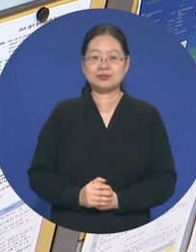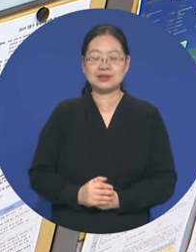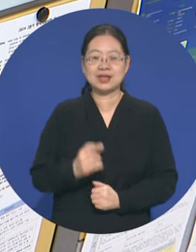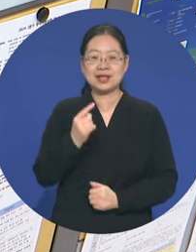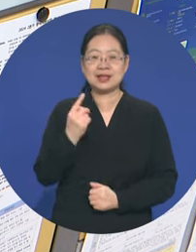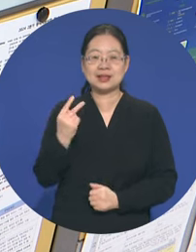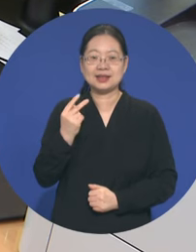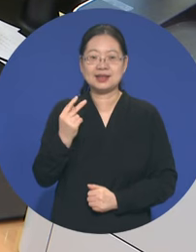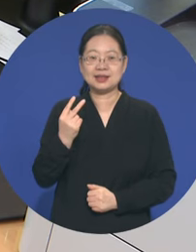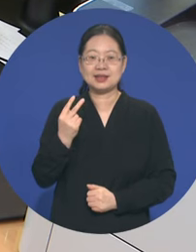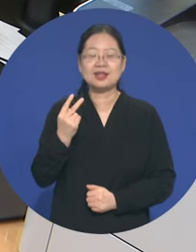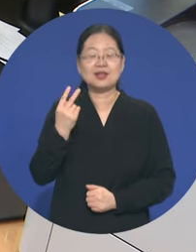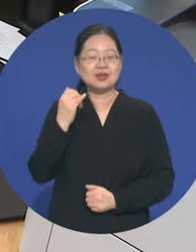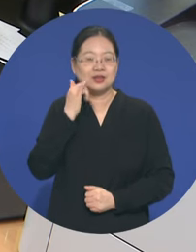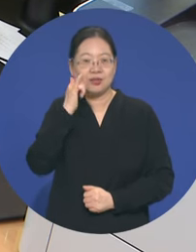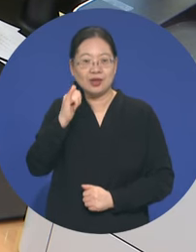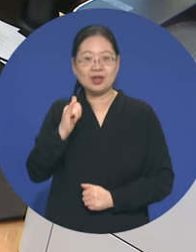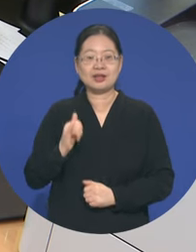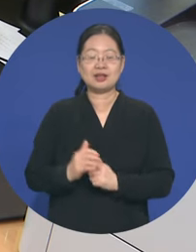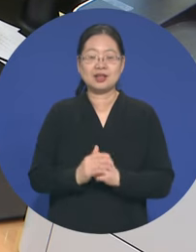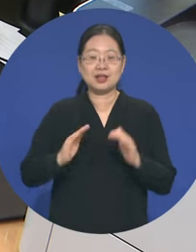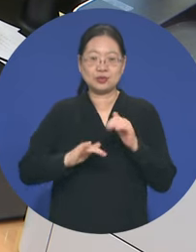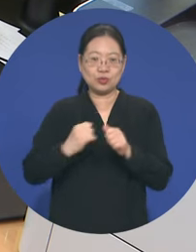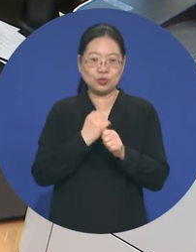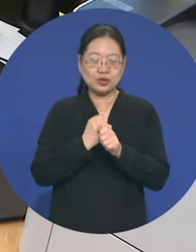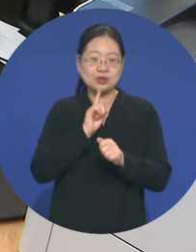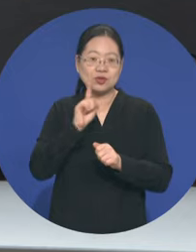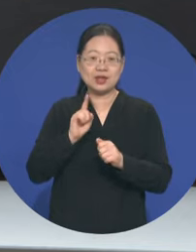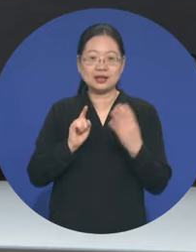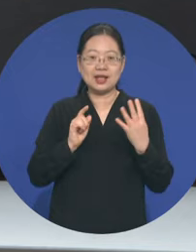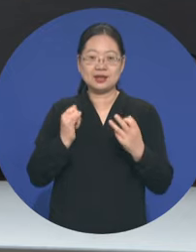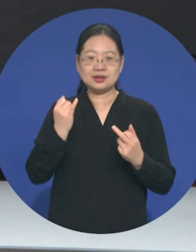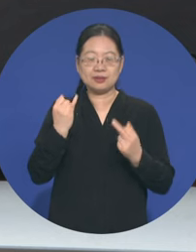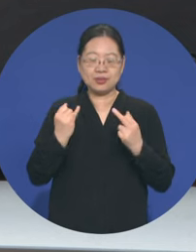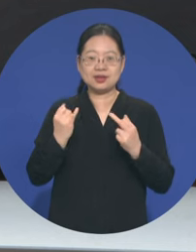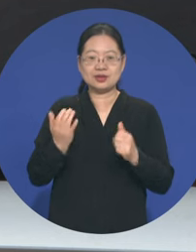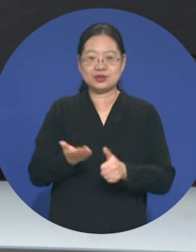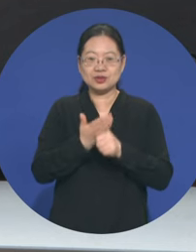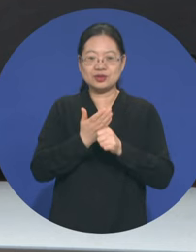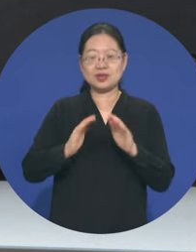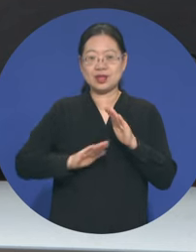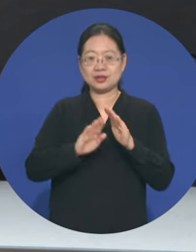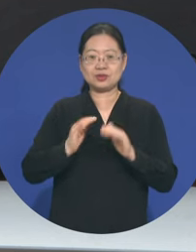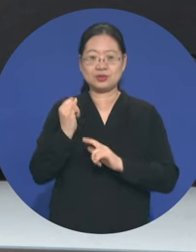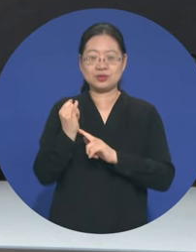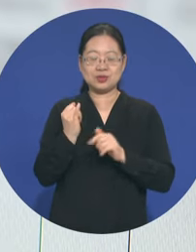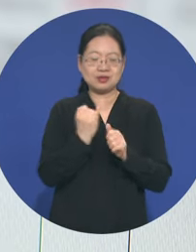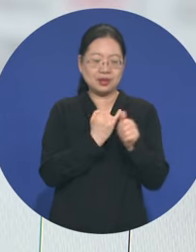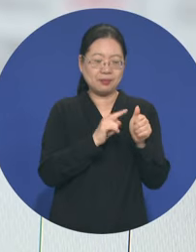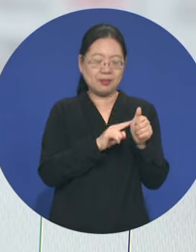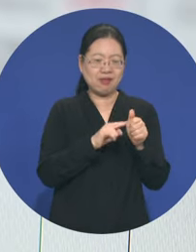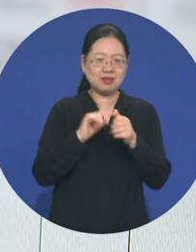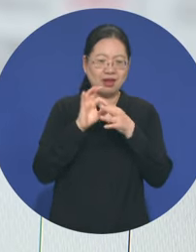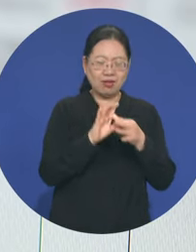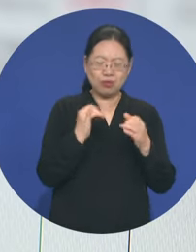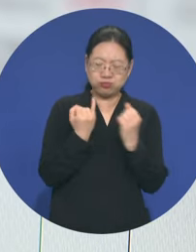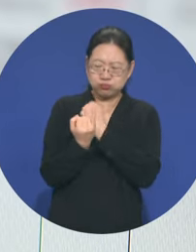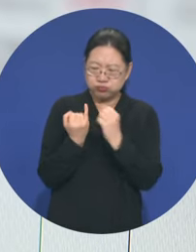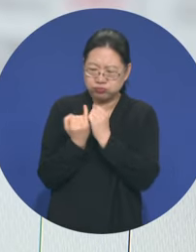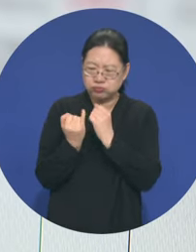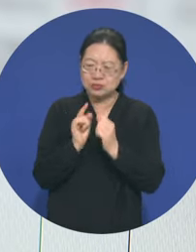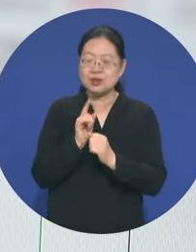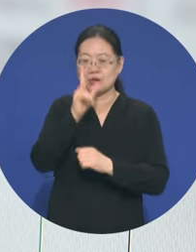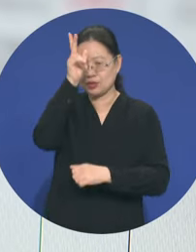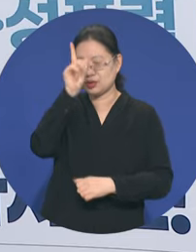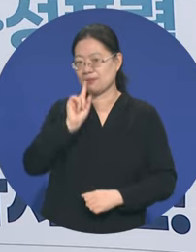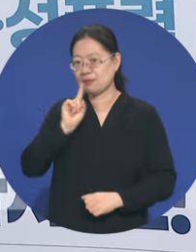112로 접수된 가정폭력 신고. 신고자는 4남매를 키우는 가정주부였습니다. 남편의 계속되는 폭력 때문에 신고를 한